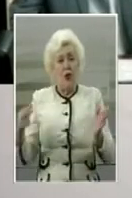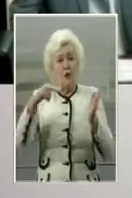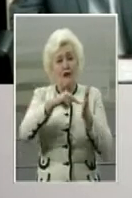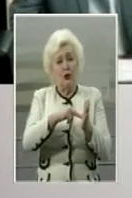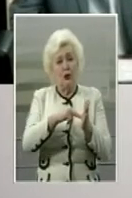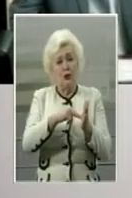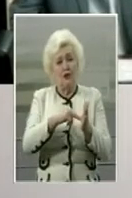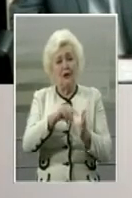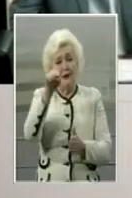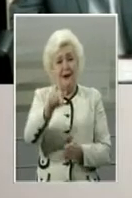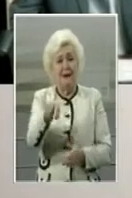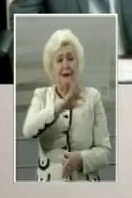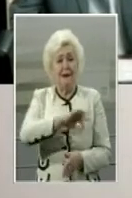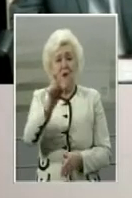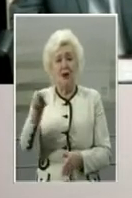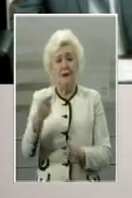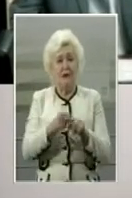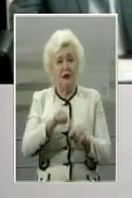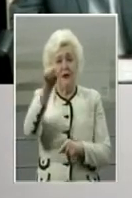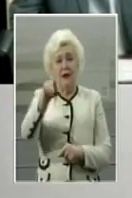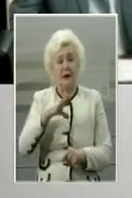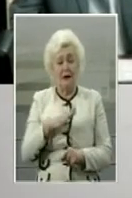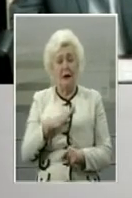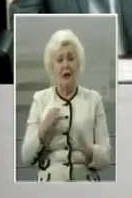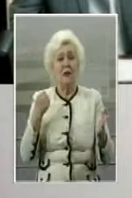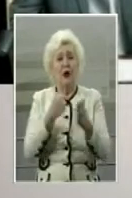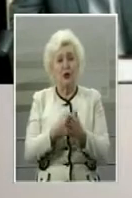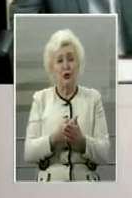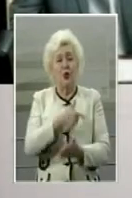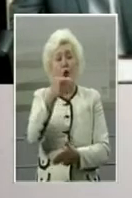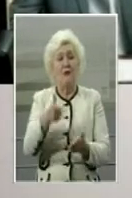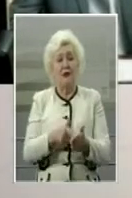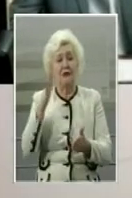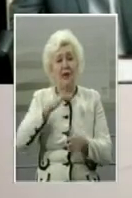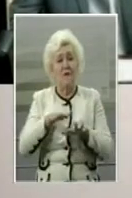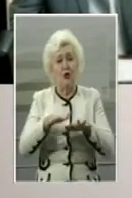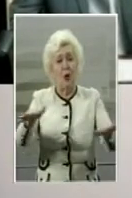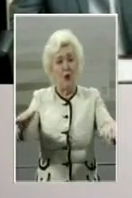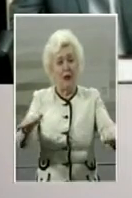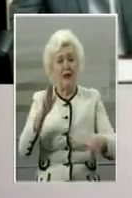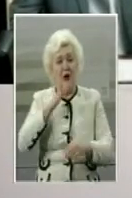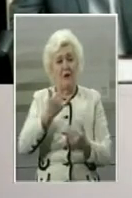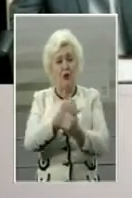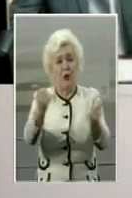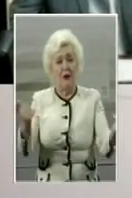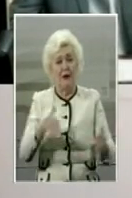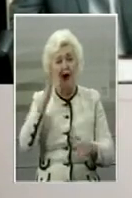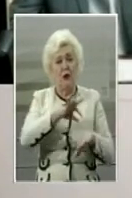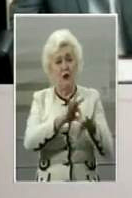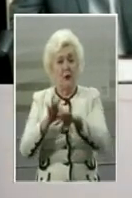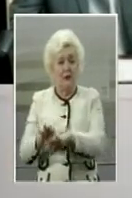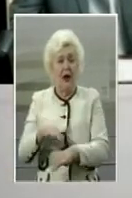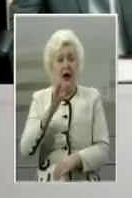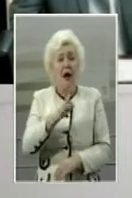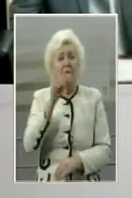підключити тих споживачів, які там є, саме вже до міських мереж водопостачання відведення.